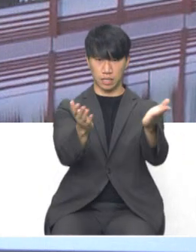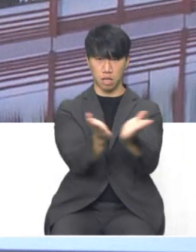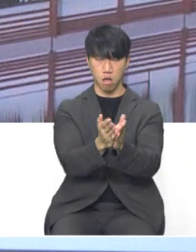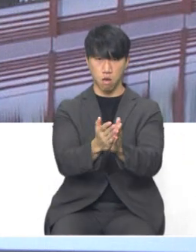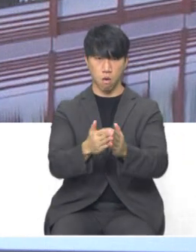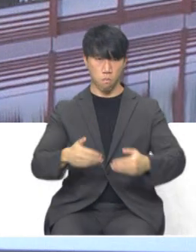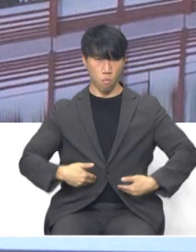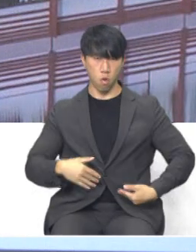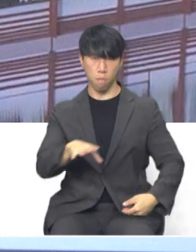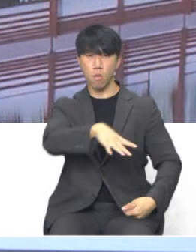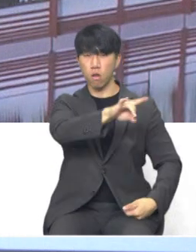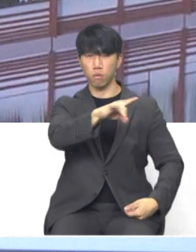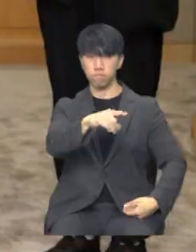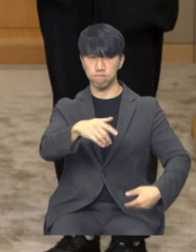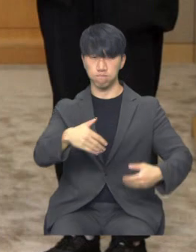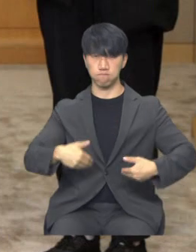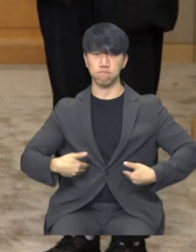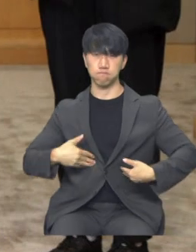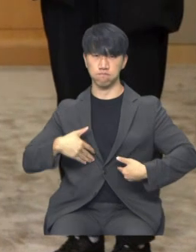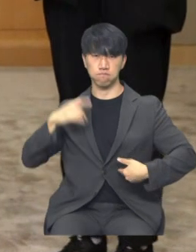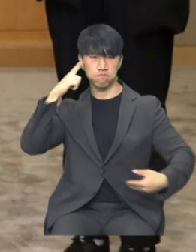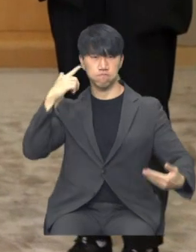배상민 기자입니다.